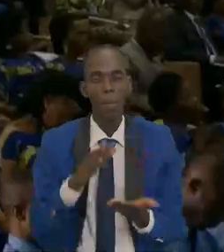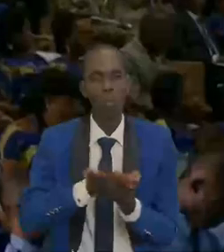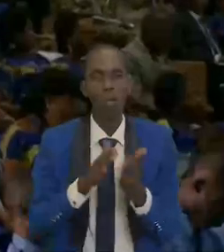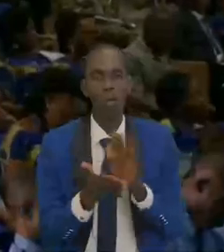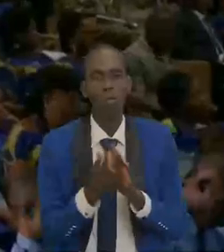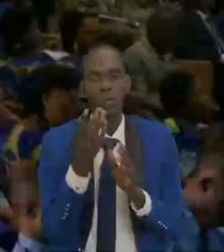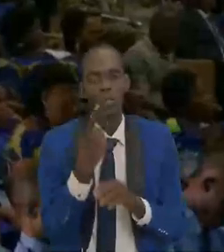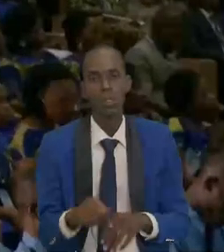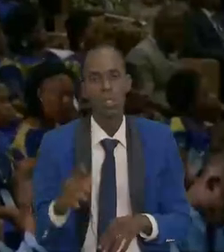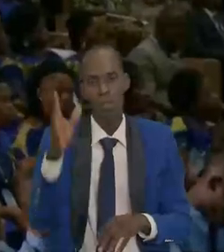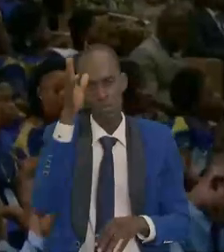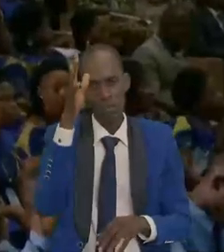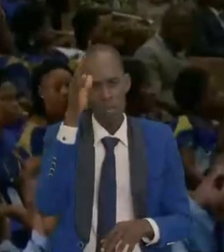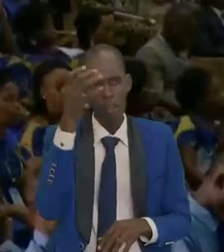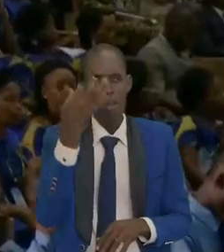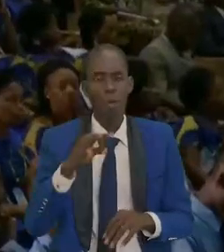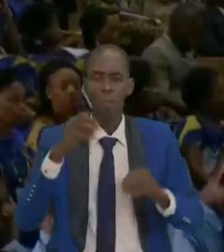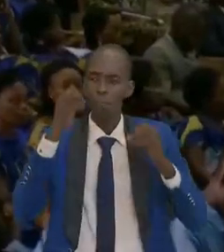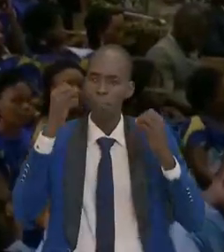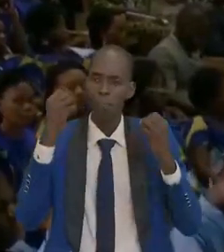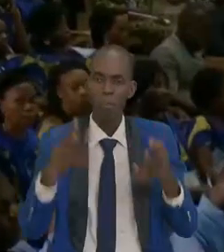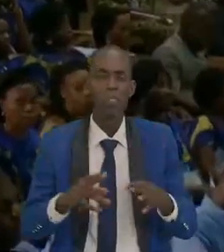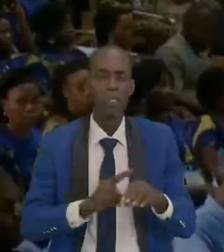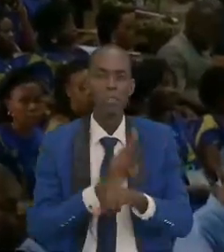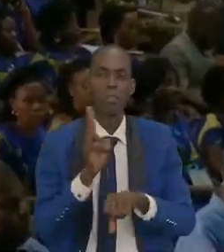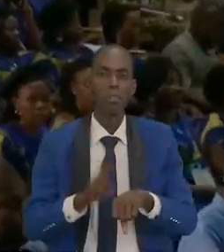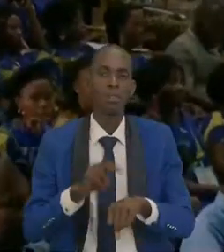afin qu'il devienne père d'un grand nombre de nations.